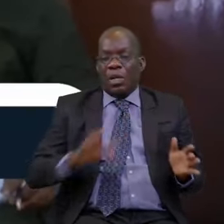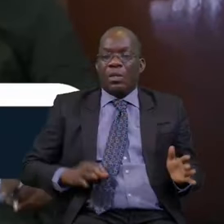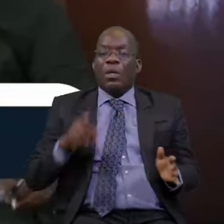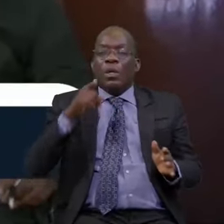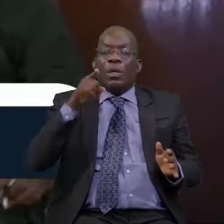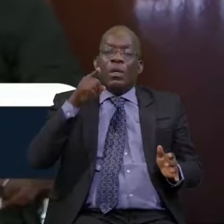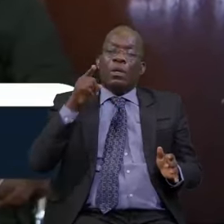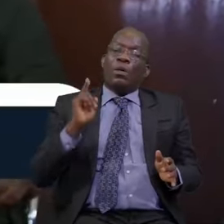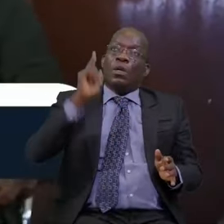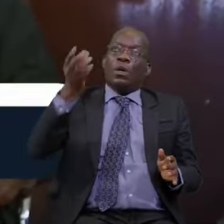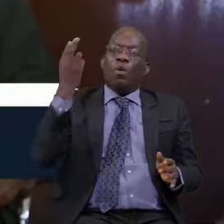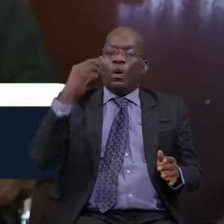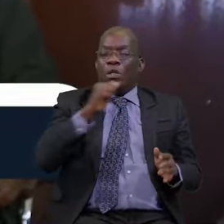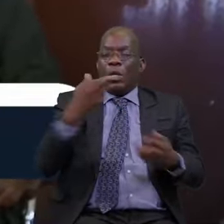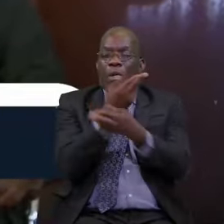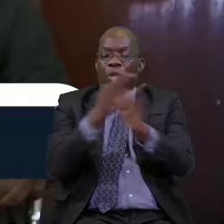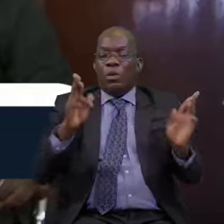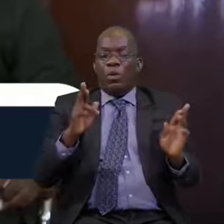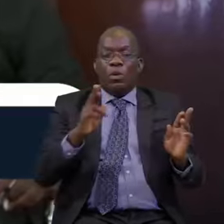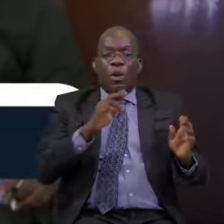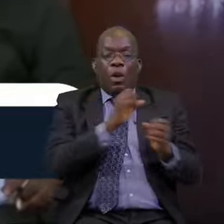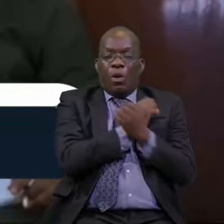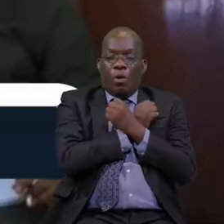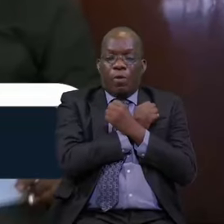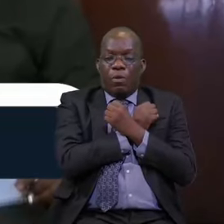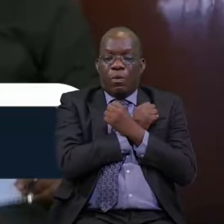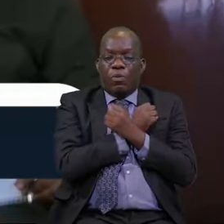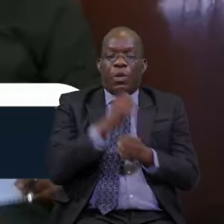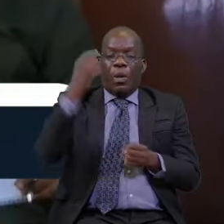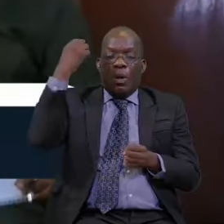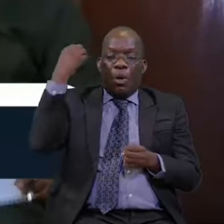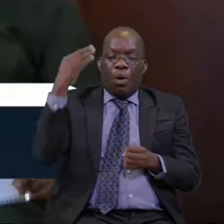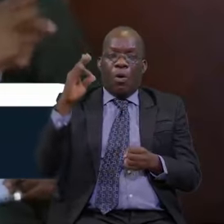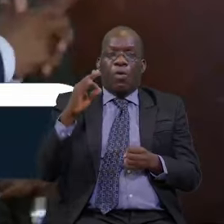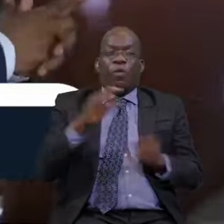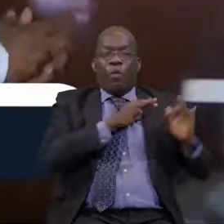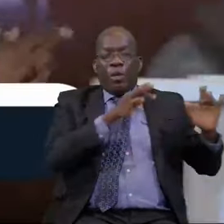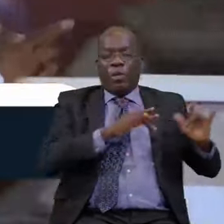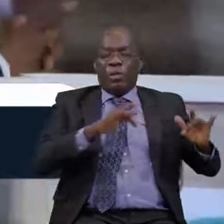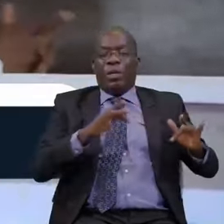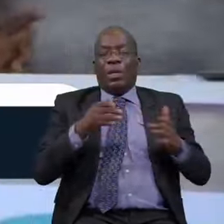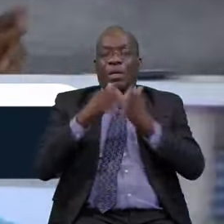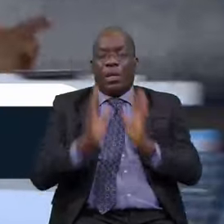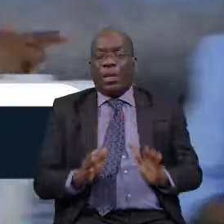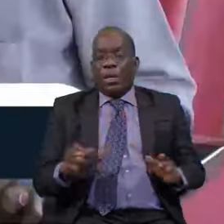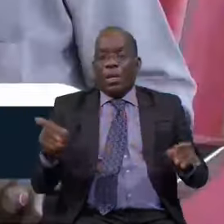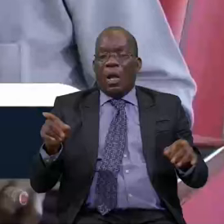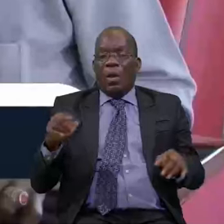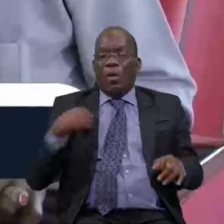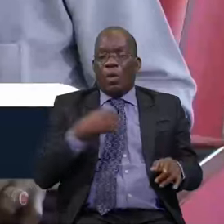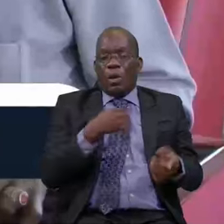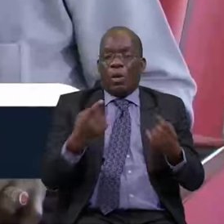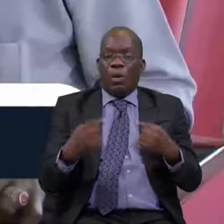était, il avait une passion rédemptrice d'un dirigeant sympathique.